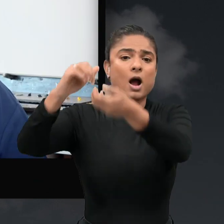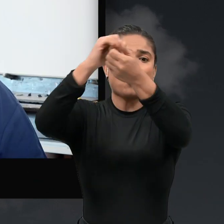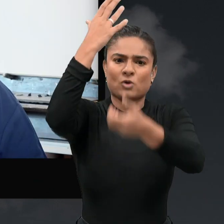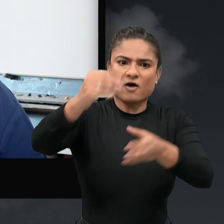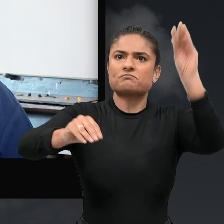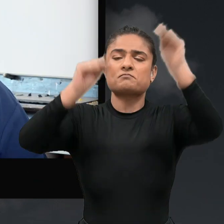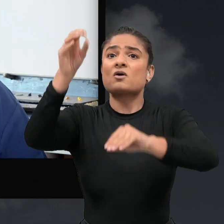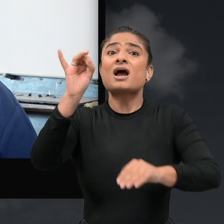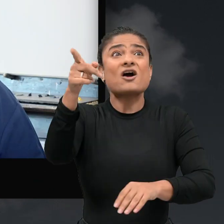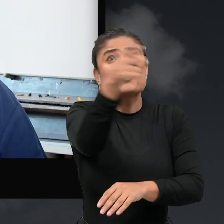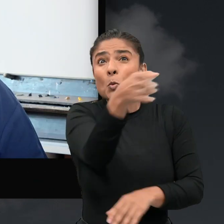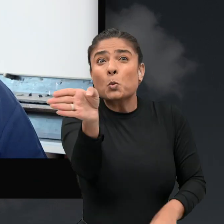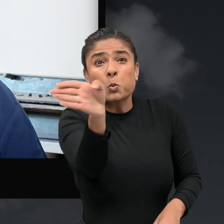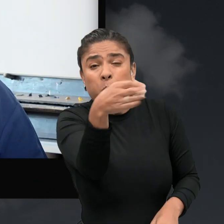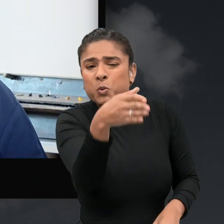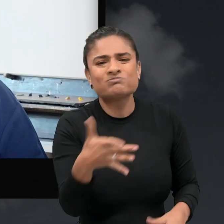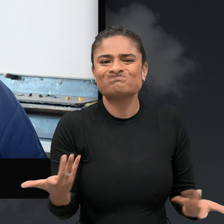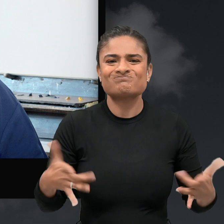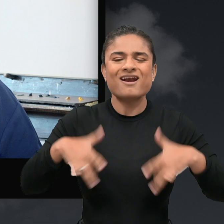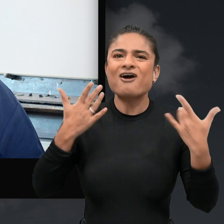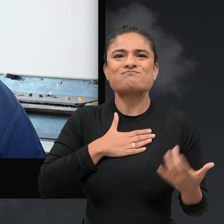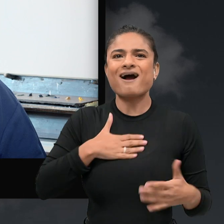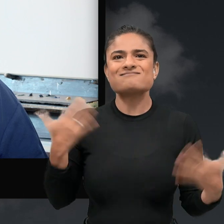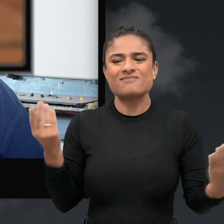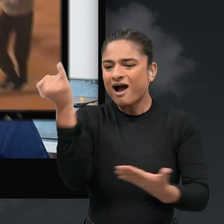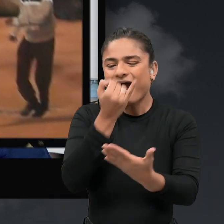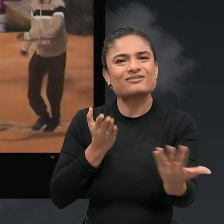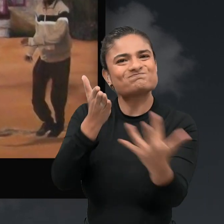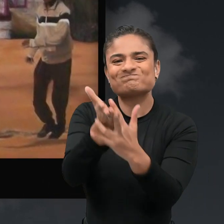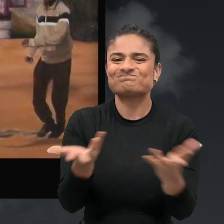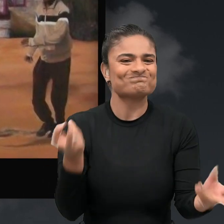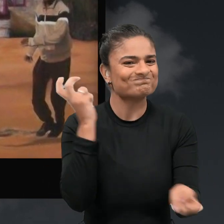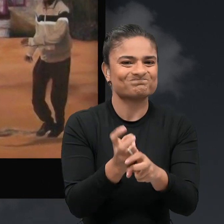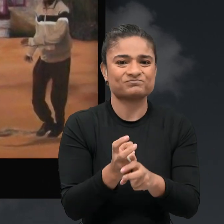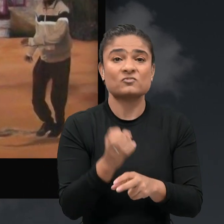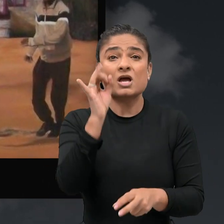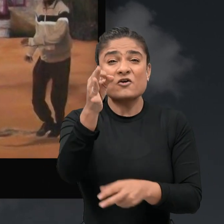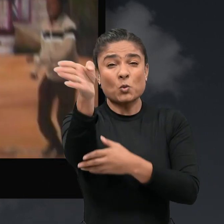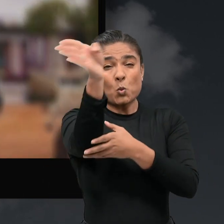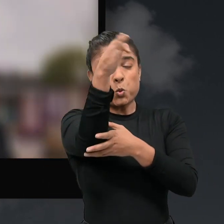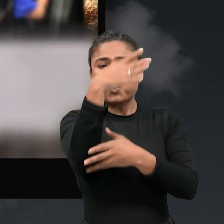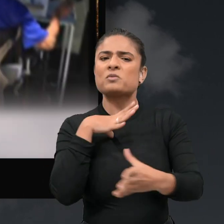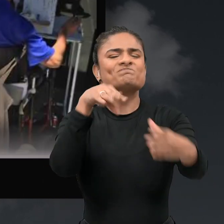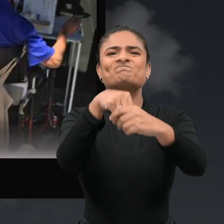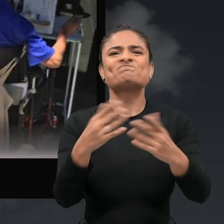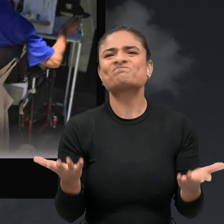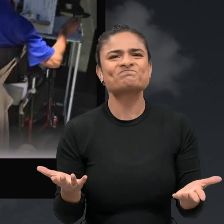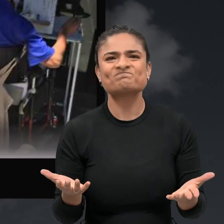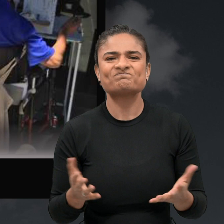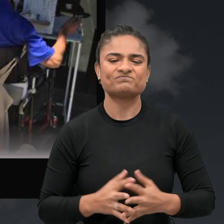wêreldwyd en as dit nie was vir hulle nie, sou dit baie moeilik wees, dink ek, om in kuns in te kom.